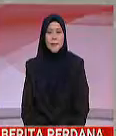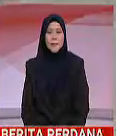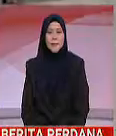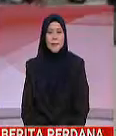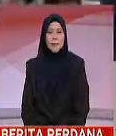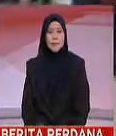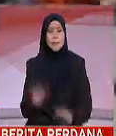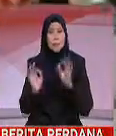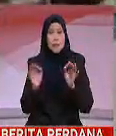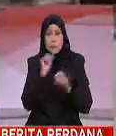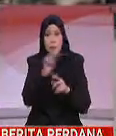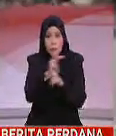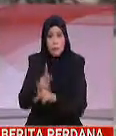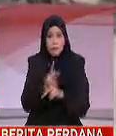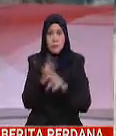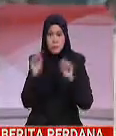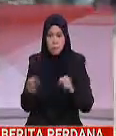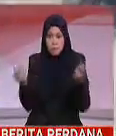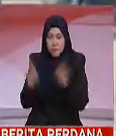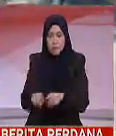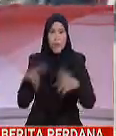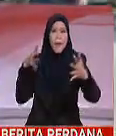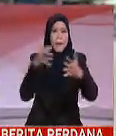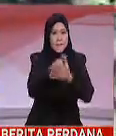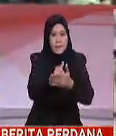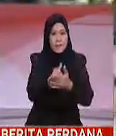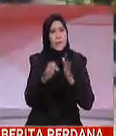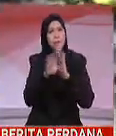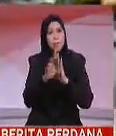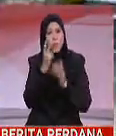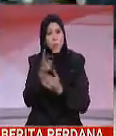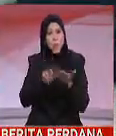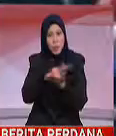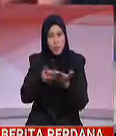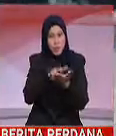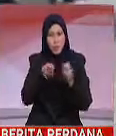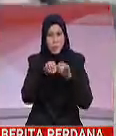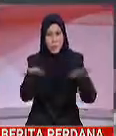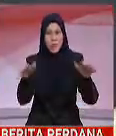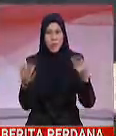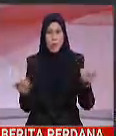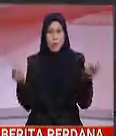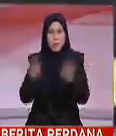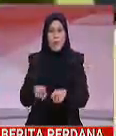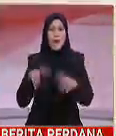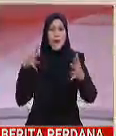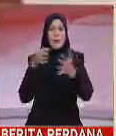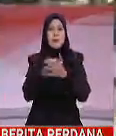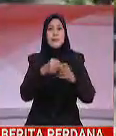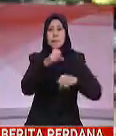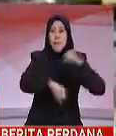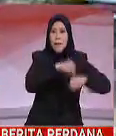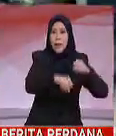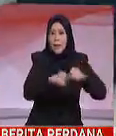Jika tidak berhati-hati, kemalangan boleh berlaku di mana-mana. Seperti video tular ini, satu kemalangan melibatkan basikal dan